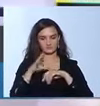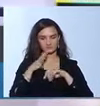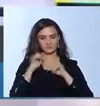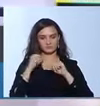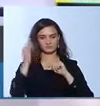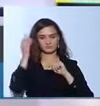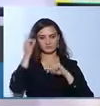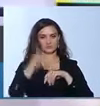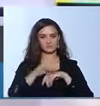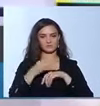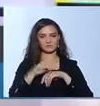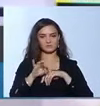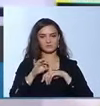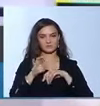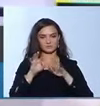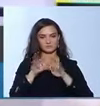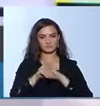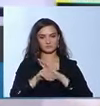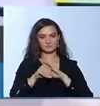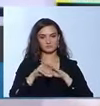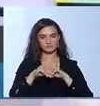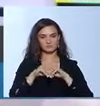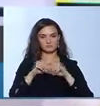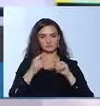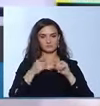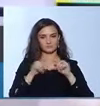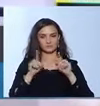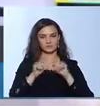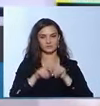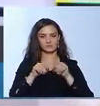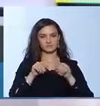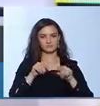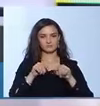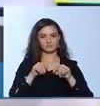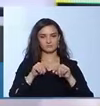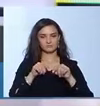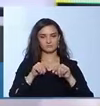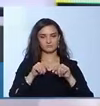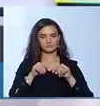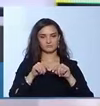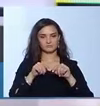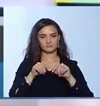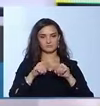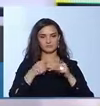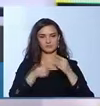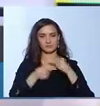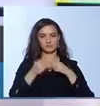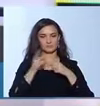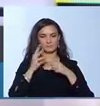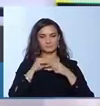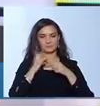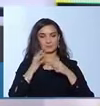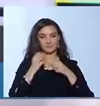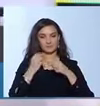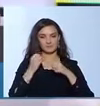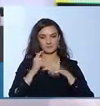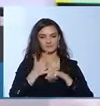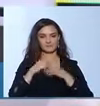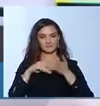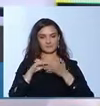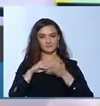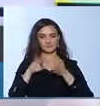ფიზიოლოგიური თმის ცვენის კატეგორიაში, რომელიც ასევე შექცევადია და აღდგენადია, მაგრამ კიდევ იმეორებს